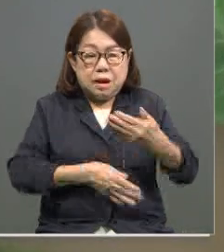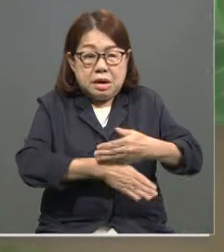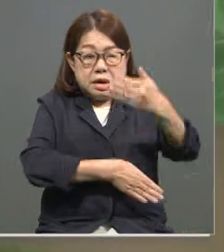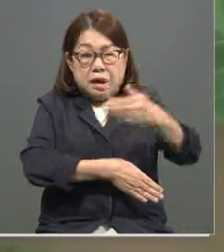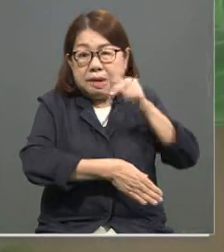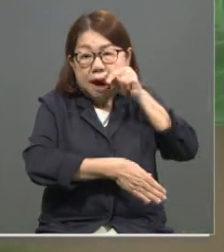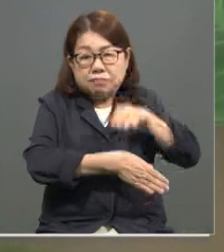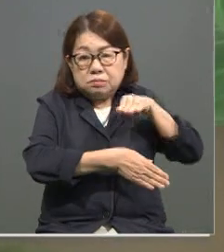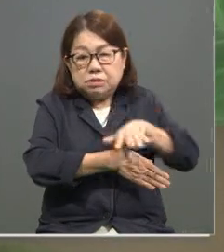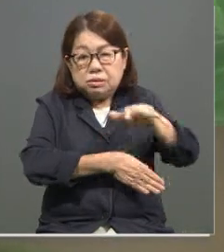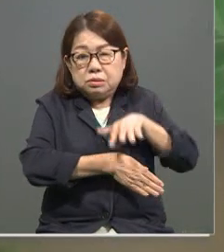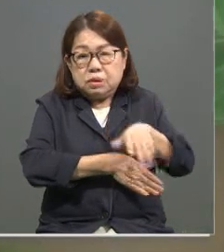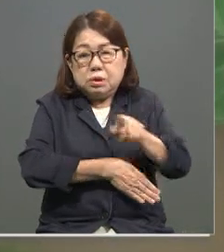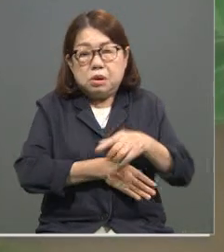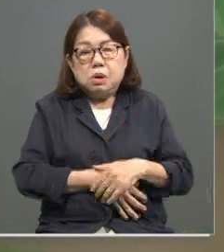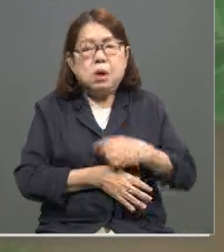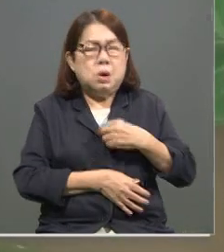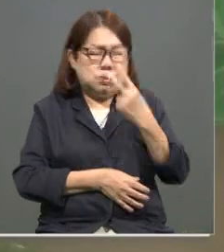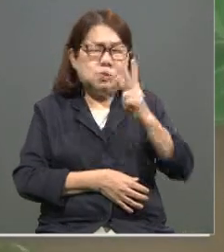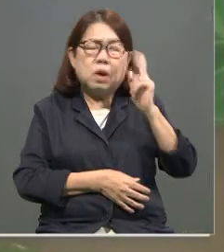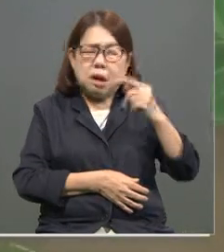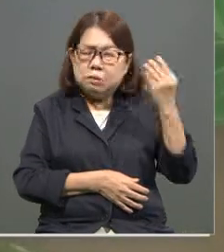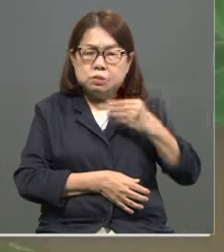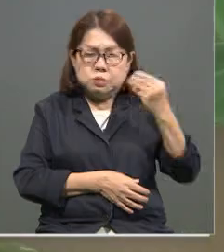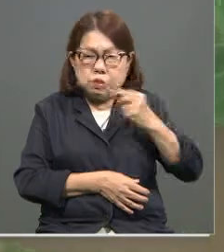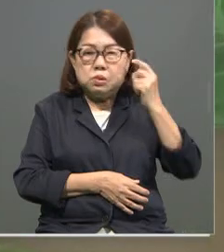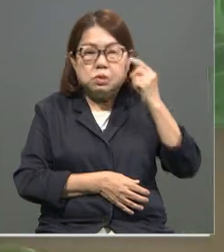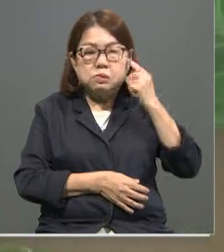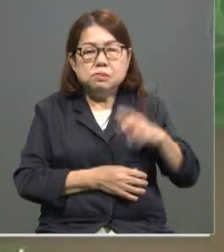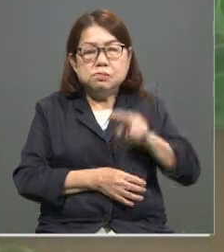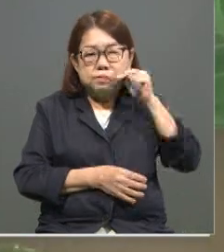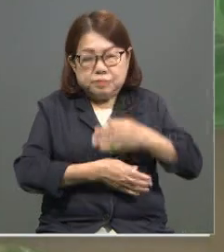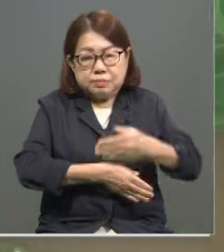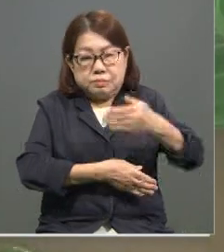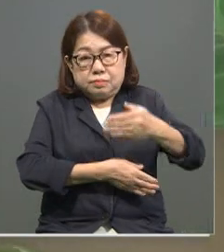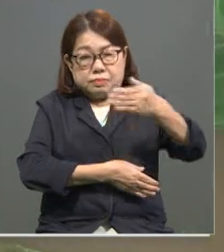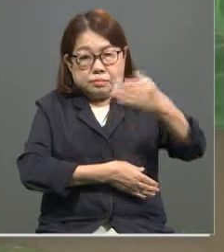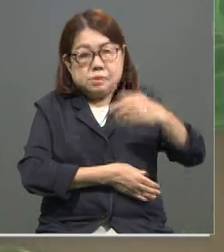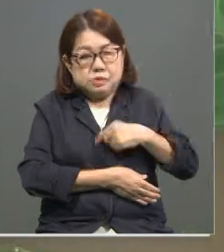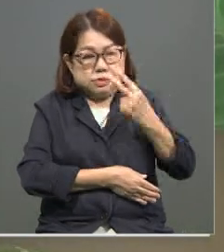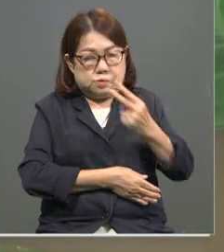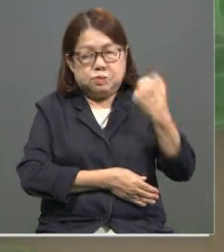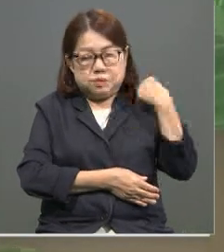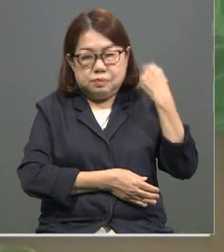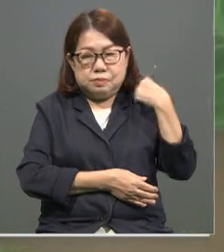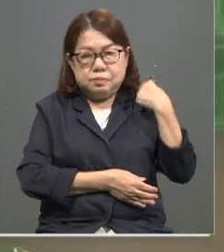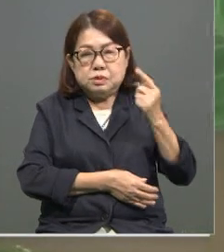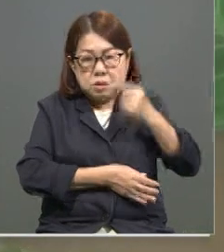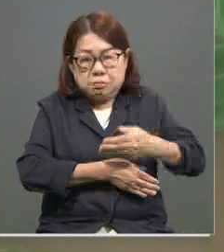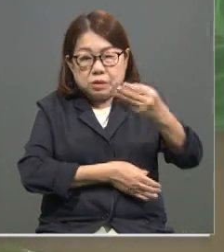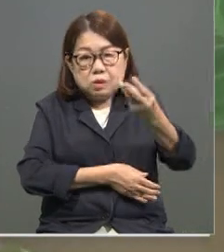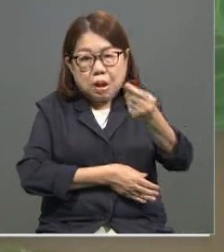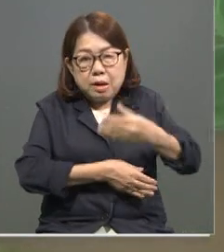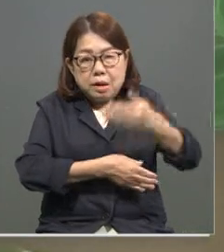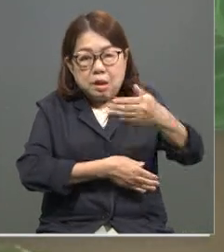พยานี่เราฟังข่าวติดตามข่าวทุกวันตลอดดูที่น้ำเขาจะปล่อยมาเนี่ยเราก็ดูตลอดว่าปล่อยเท่าไหร่เท่าไหร่เท่า